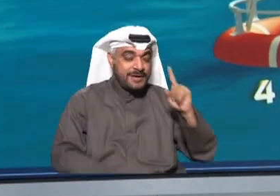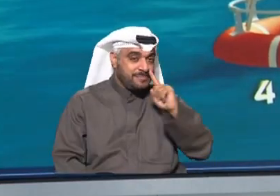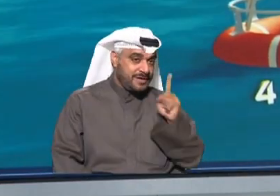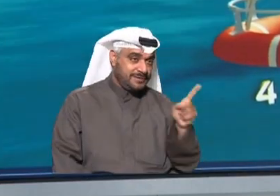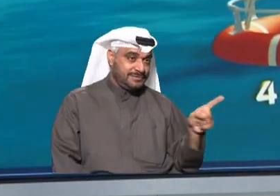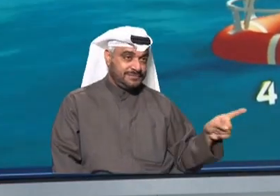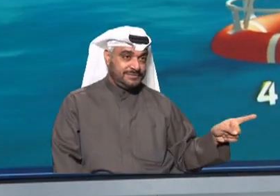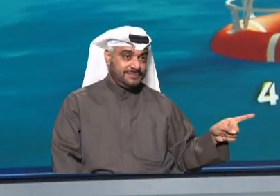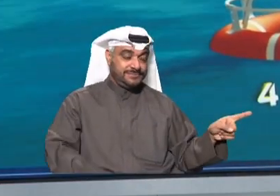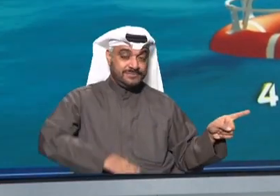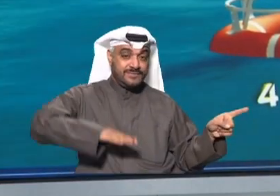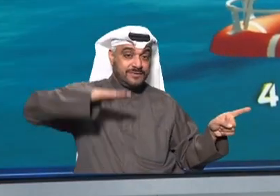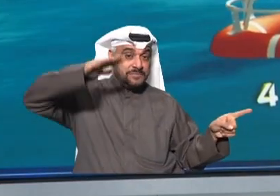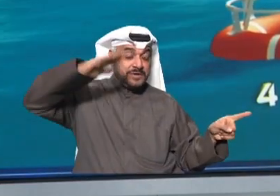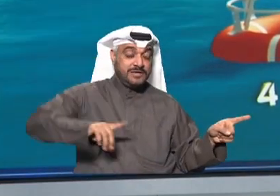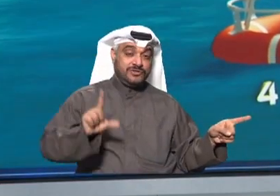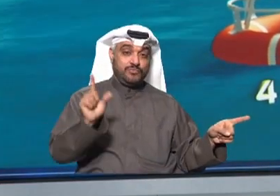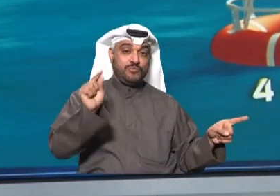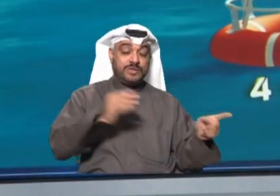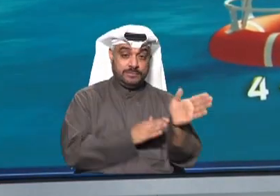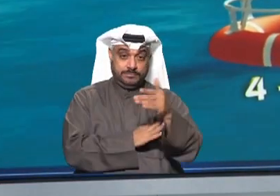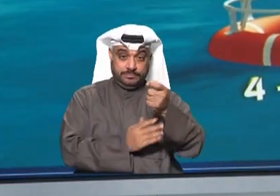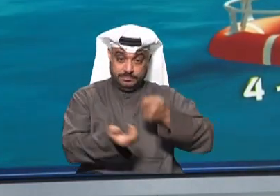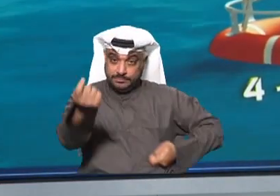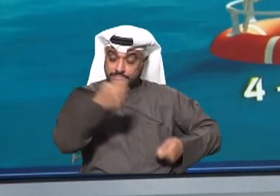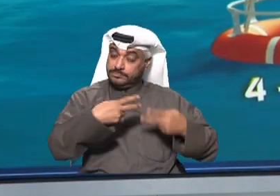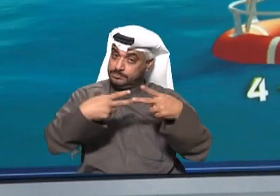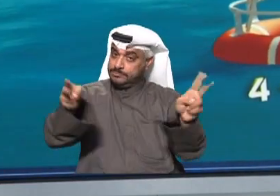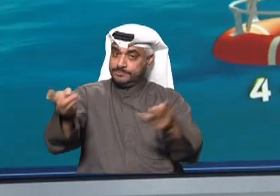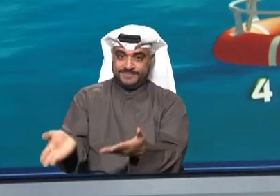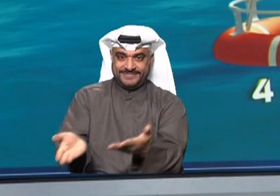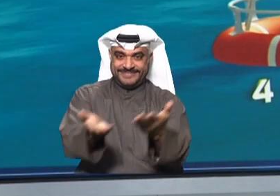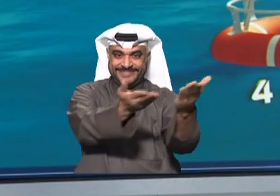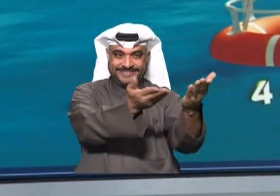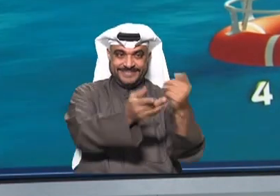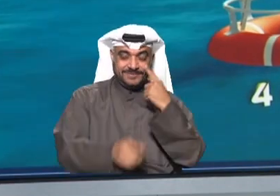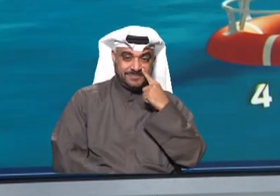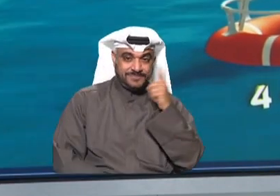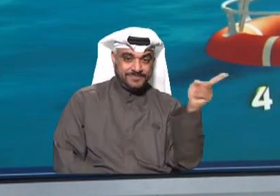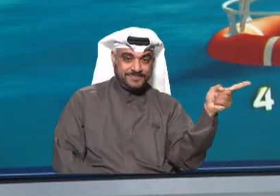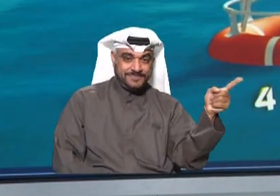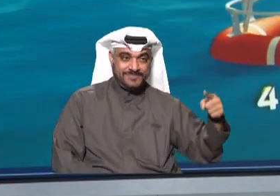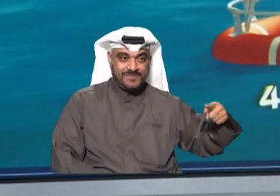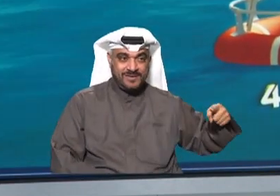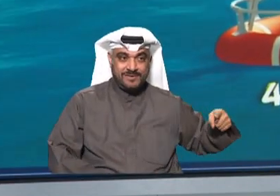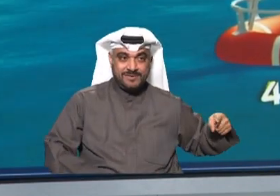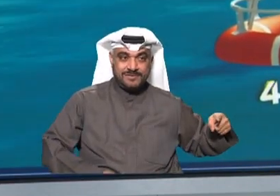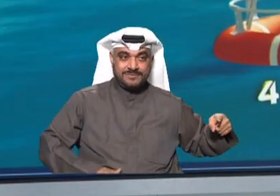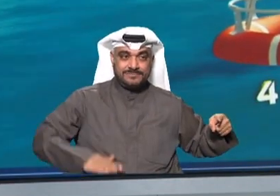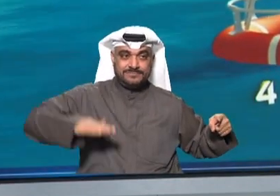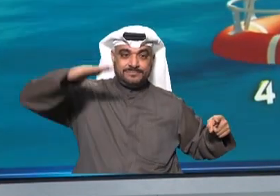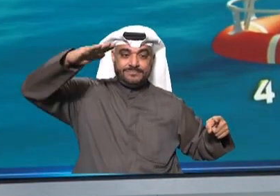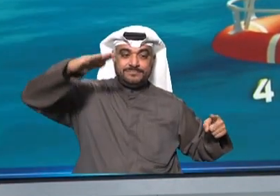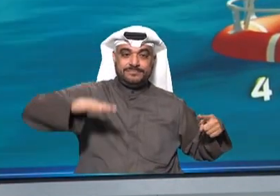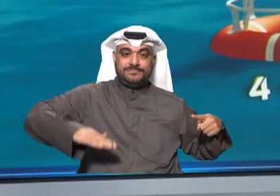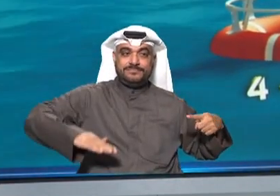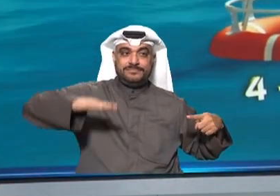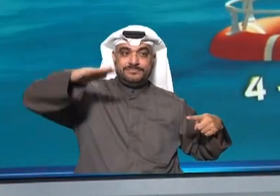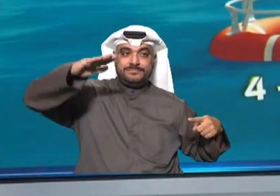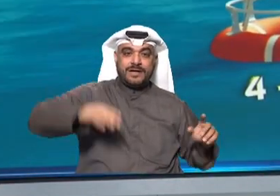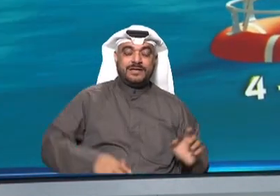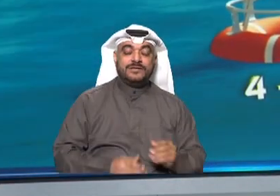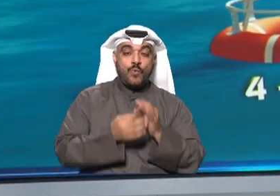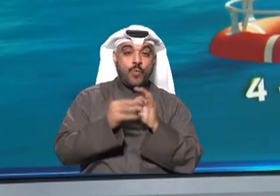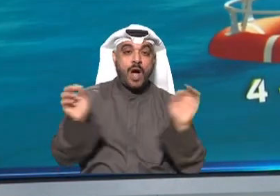قدم مناسب اللي بينزل البحر، المد الأول بإذن الله الساعة 12:08 دقائق الظهر، والمد الثاني الساعة 10:10 دقائق مساء، والجزر الأول